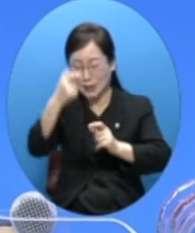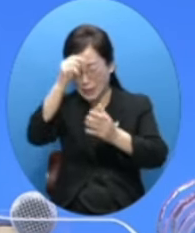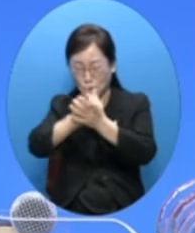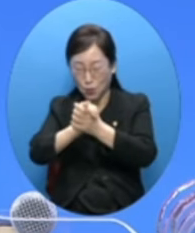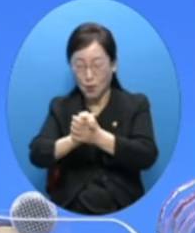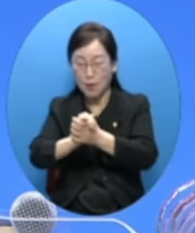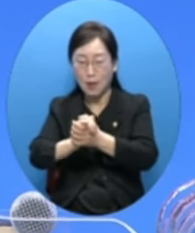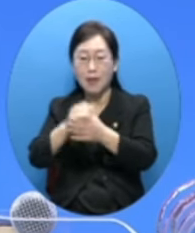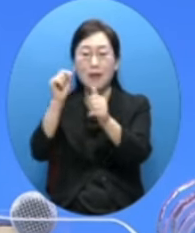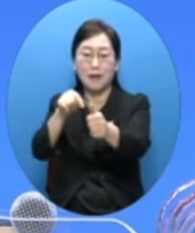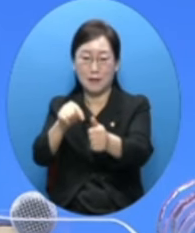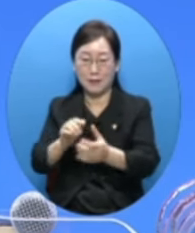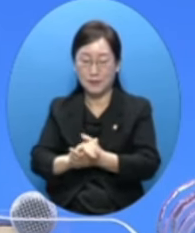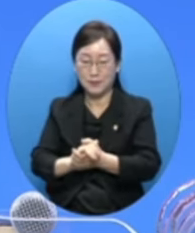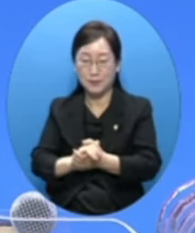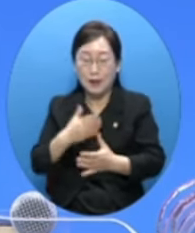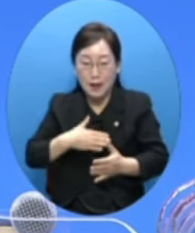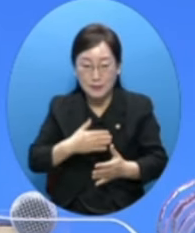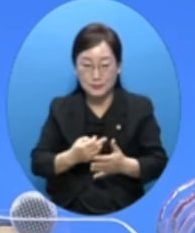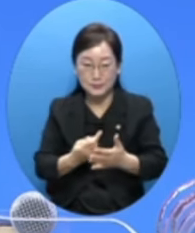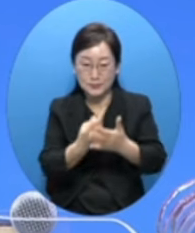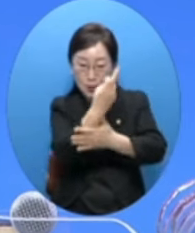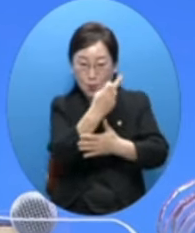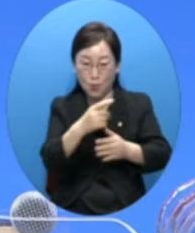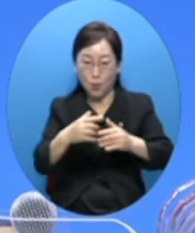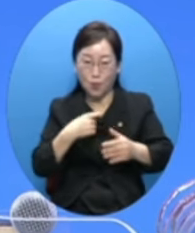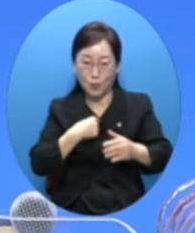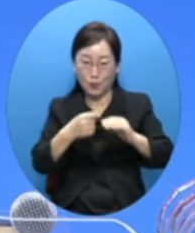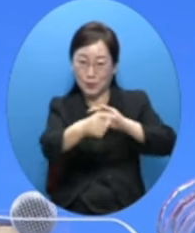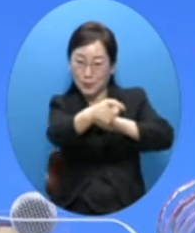이 동생이 형 옷도 입고 들어가서